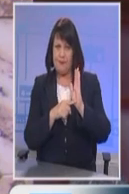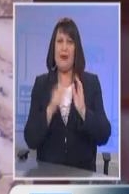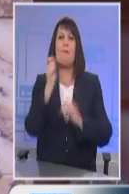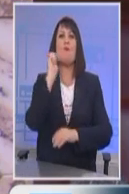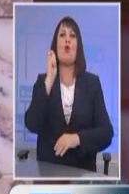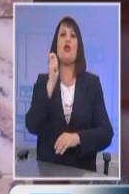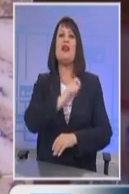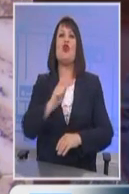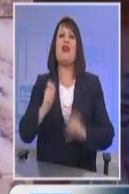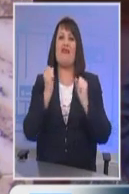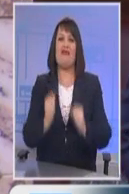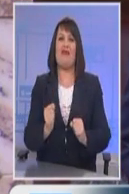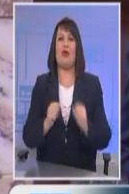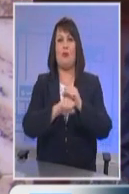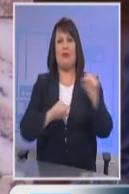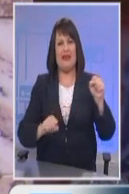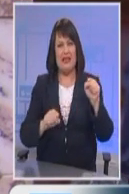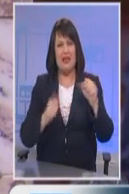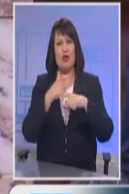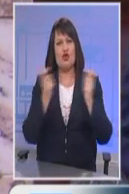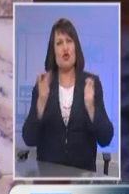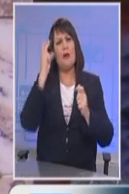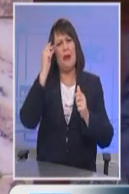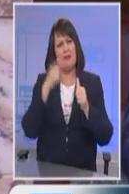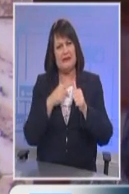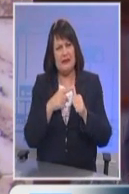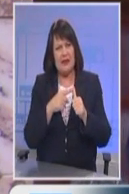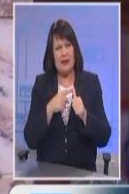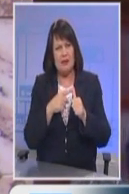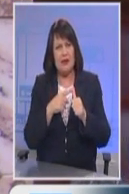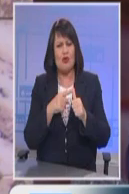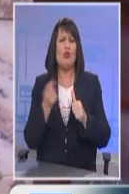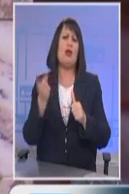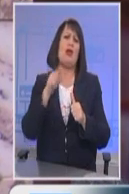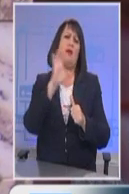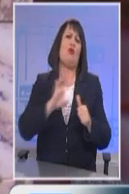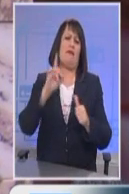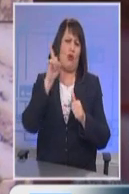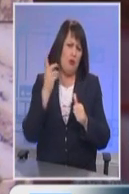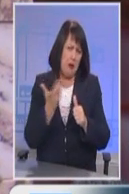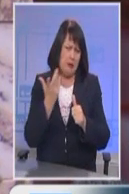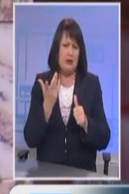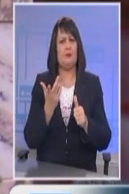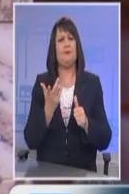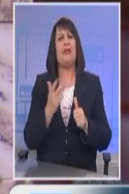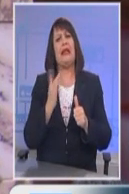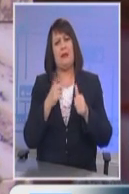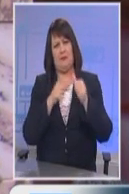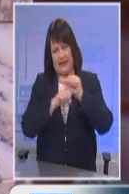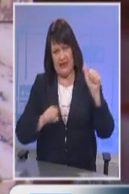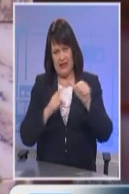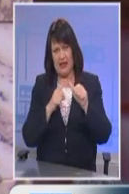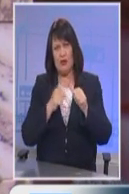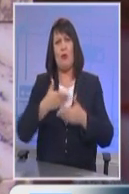την κατοχή θέσης πολιτικού γραφείου απαιτούνται πτυχίο σχολής ή τμήματος ΑΕΤ της χώρας ή ισότιμης ξένης ανώτατης σχολής ή